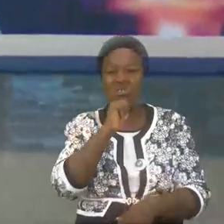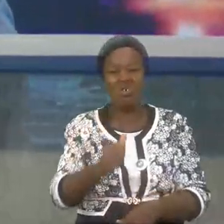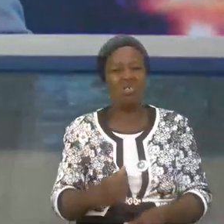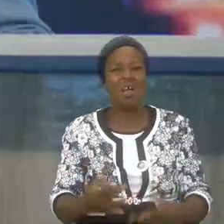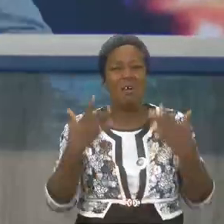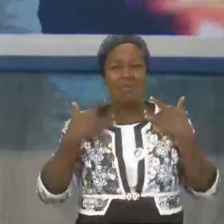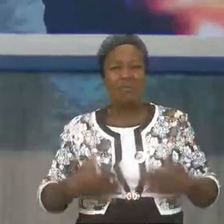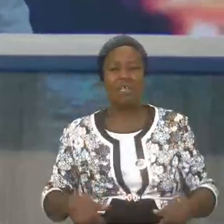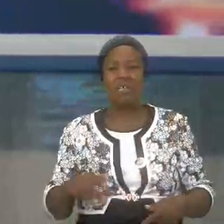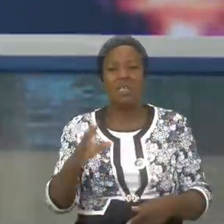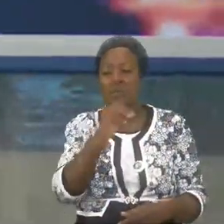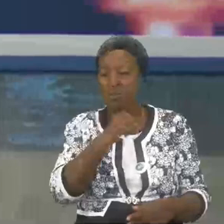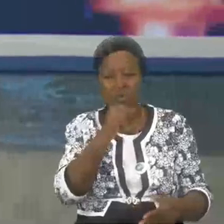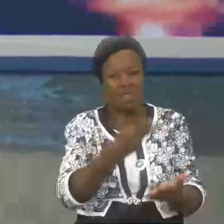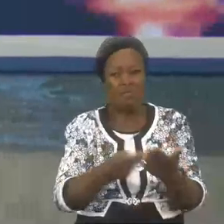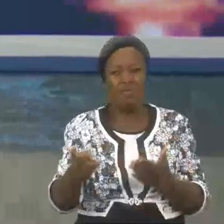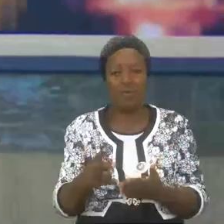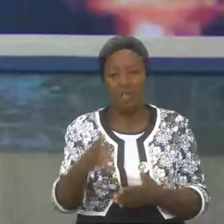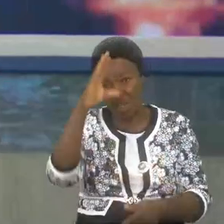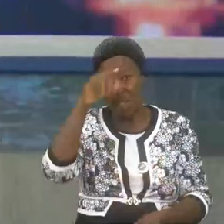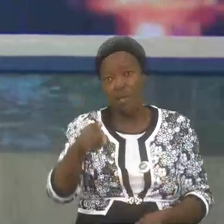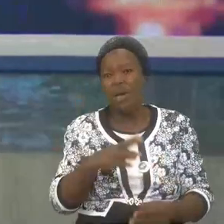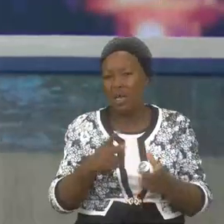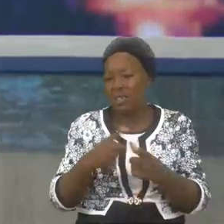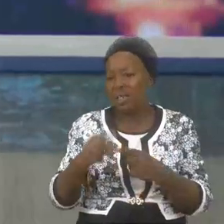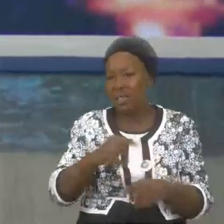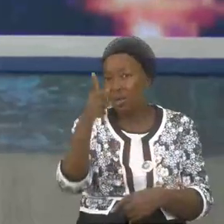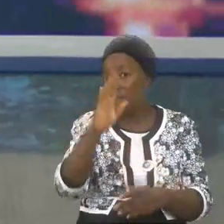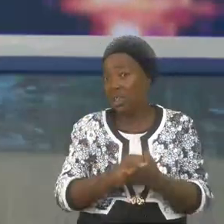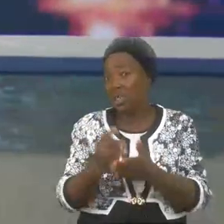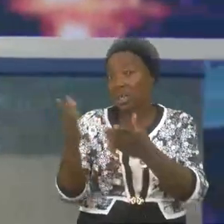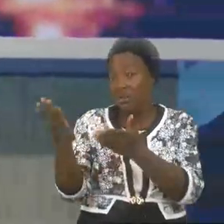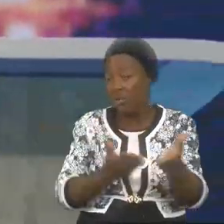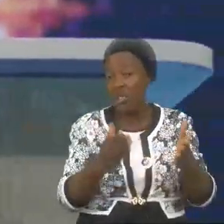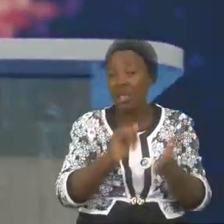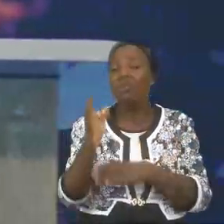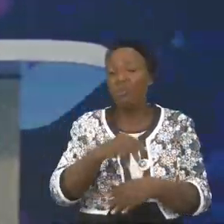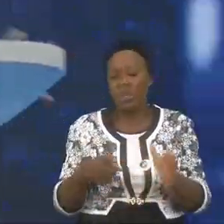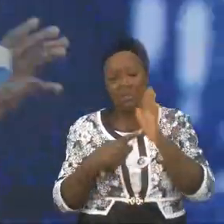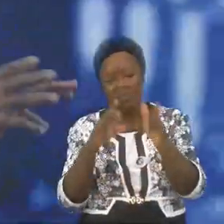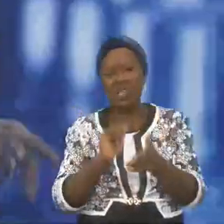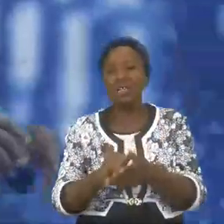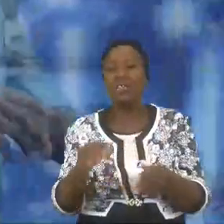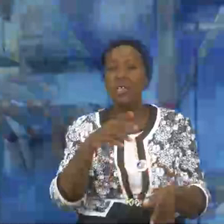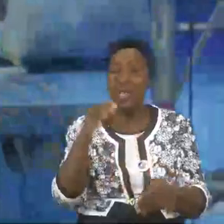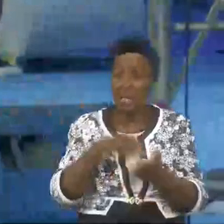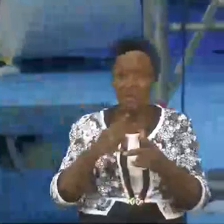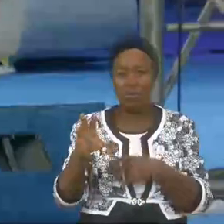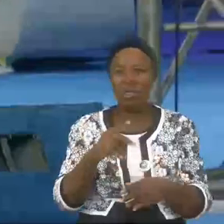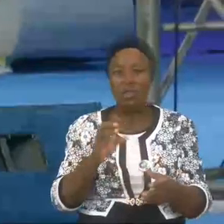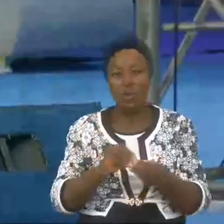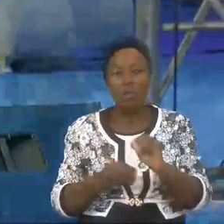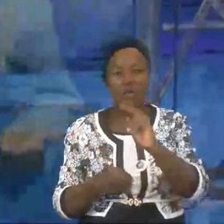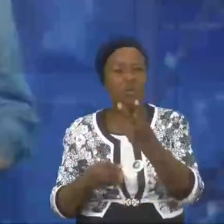ne va pas décevoir le Dieu qui a donné. Le Seigneur va révéler cela. Deuxièmement, il avait confiance